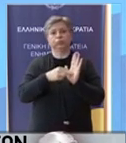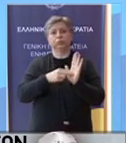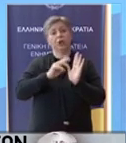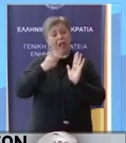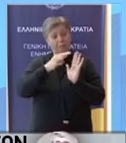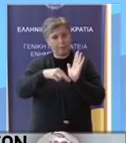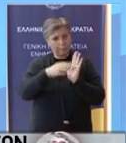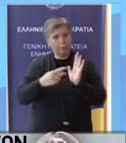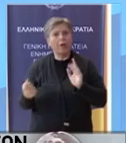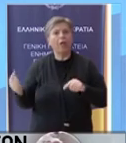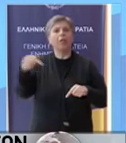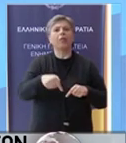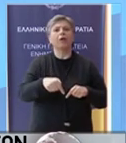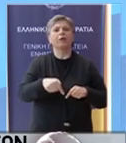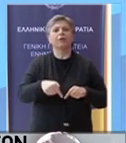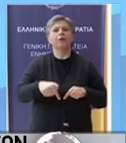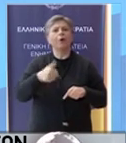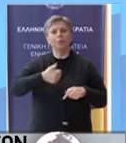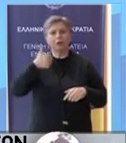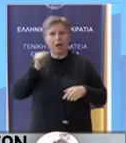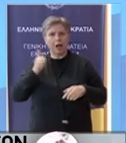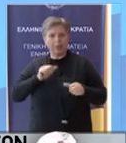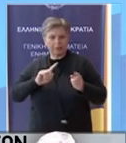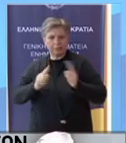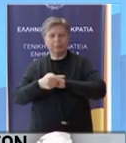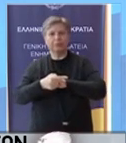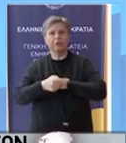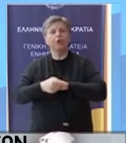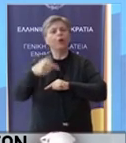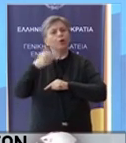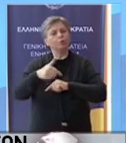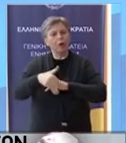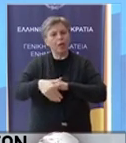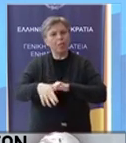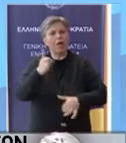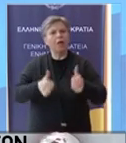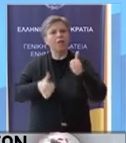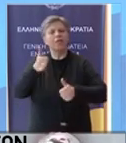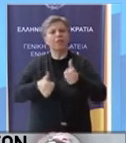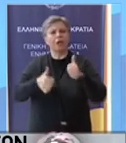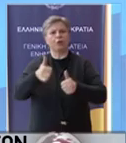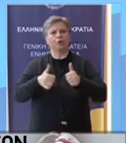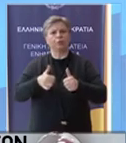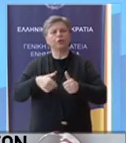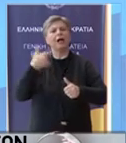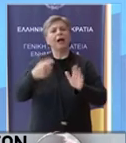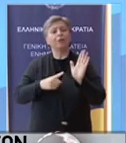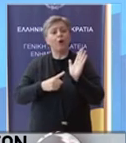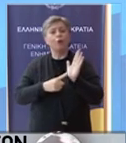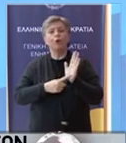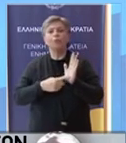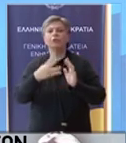τη χθεσινή εξέλιξη, είναι πια βέβαιον ότι η διαγωνιστική διαδικασία θα προχωρήσει στη βάση του νόμου